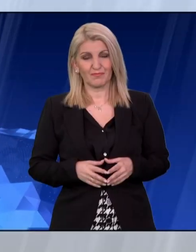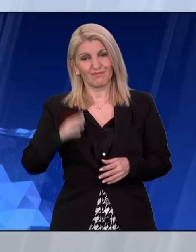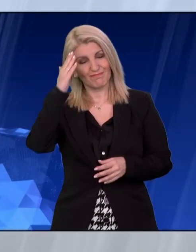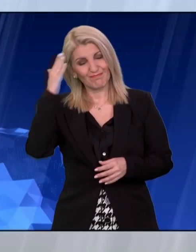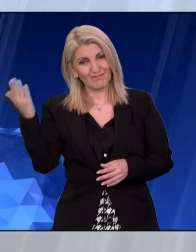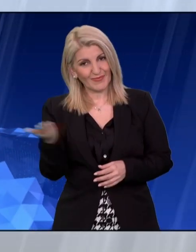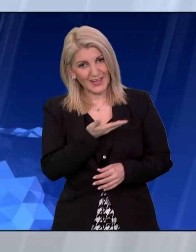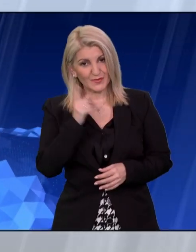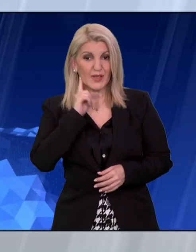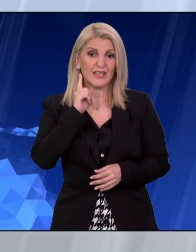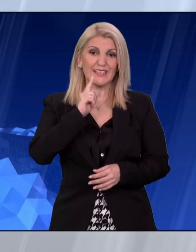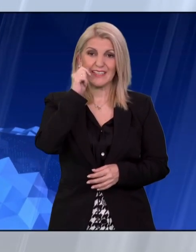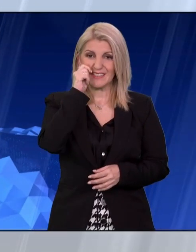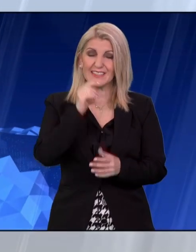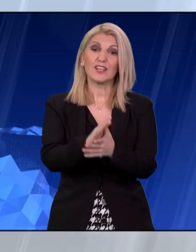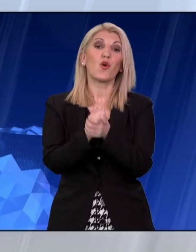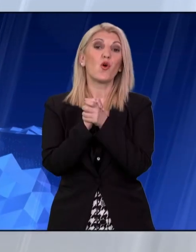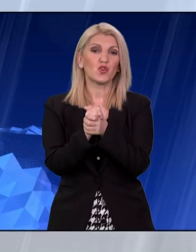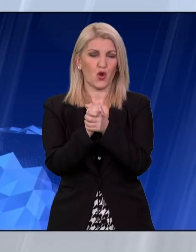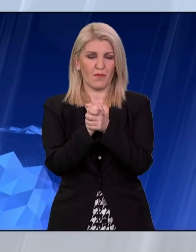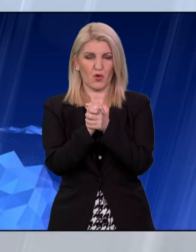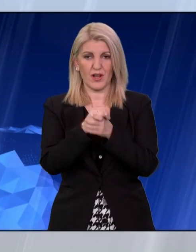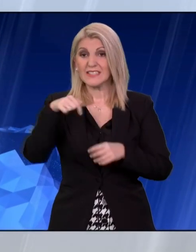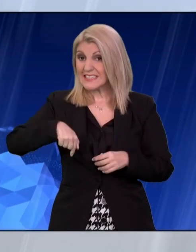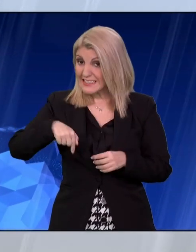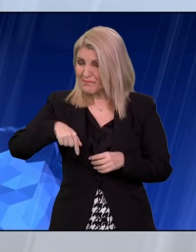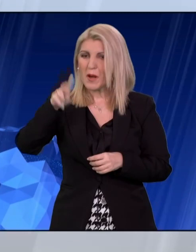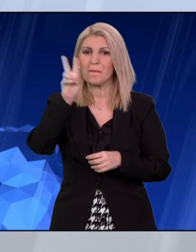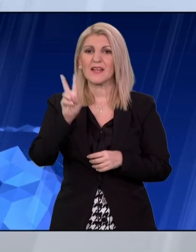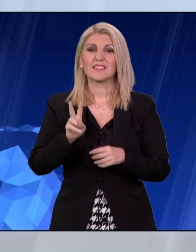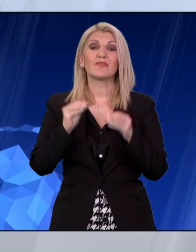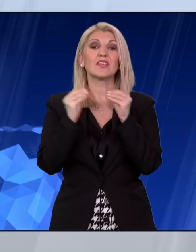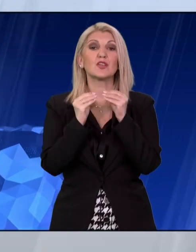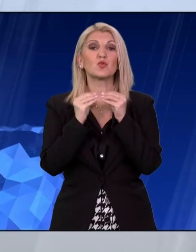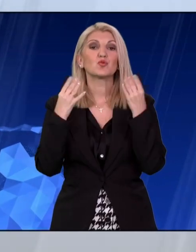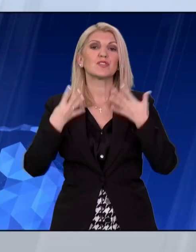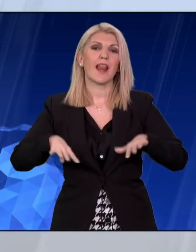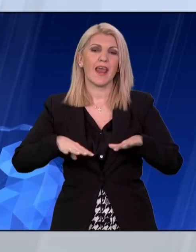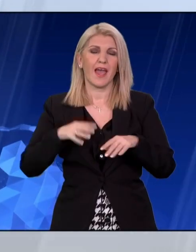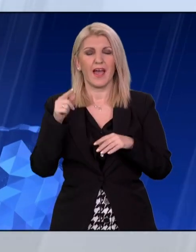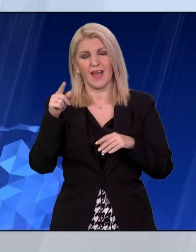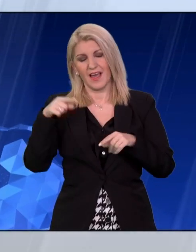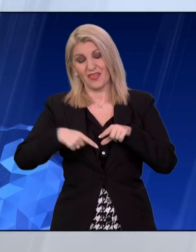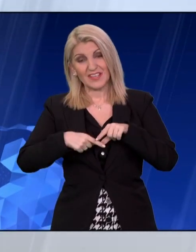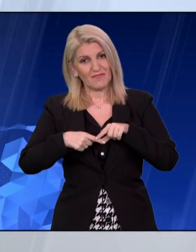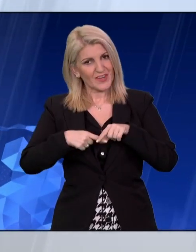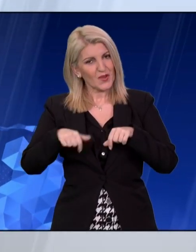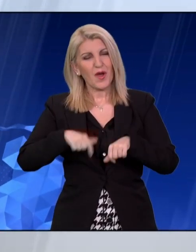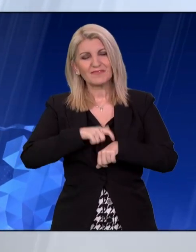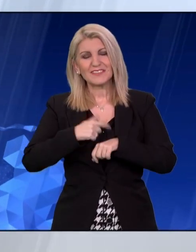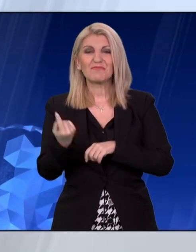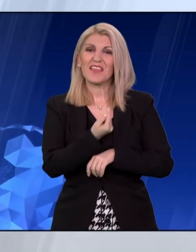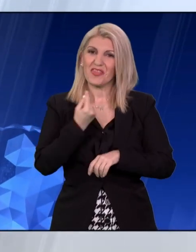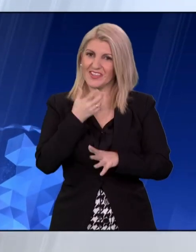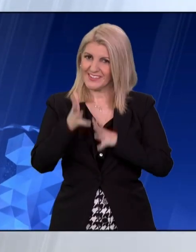κυρίες και κύριοι καλησπέρα σας και χρόνια πολλά παρασκευή σήμερα 29 δεκεμβρίου και παρακολουθείτε το δελτίο ειδήσεων και στη νοηματική